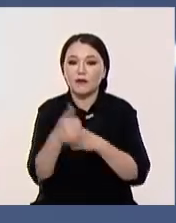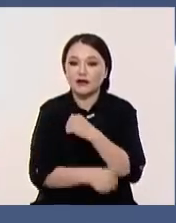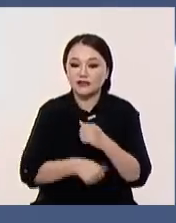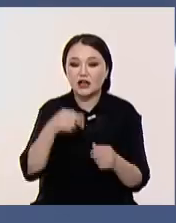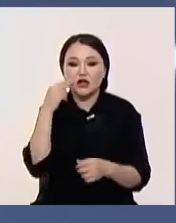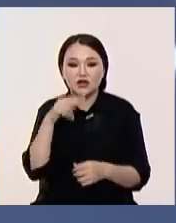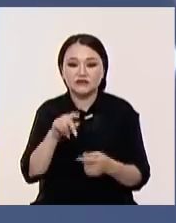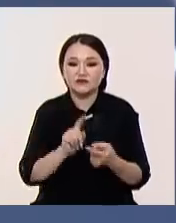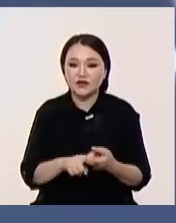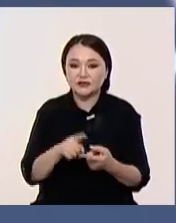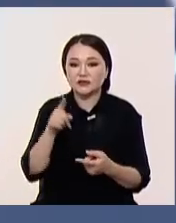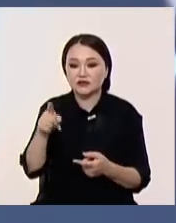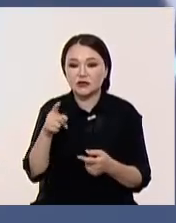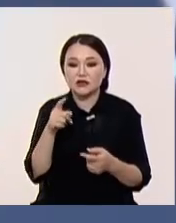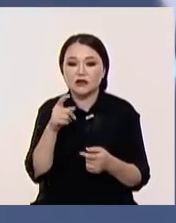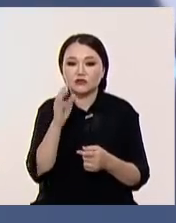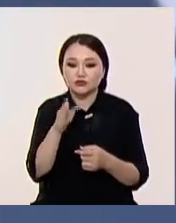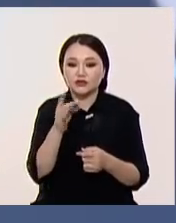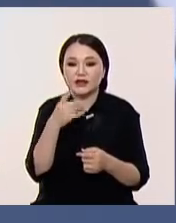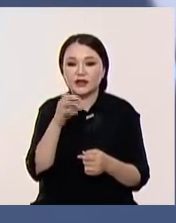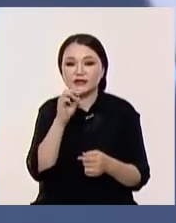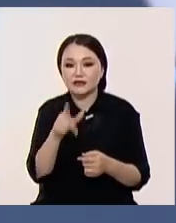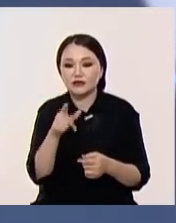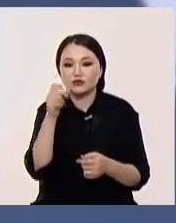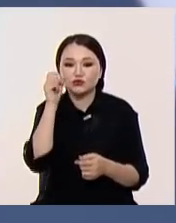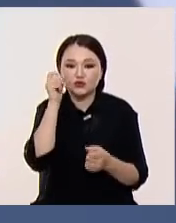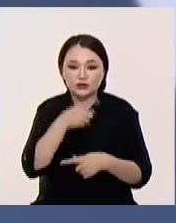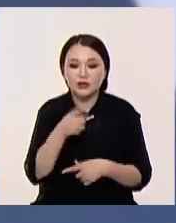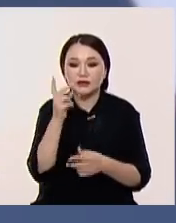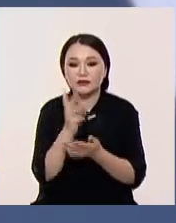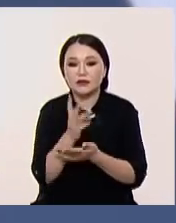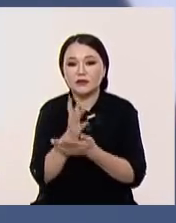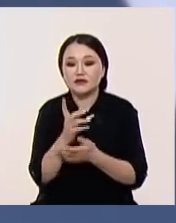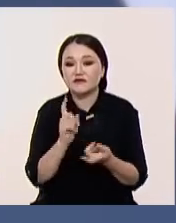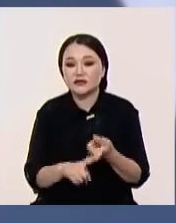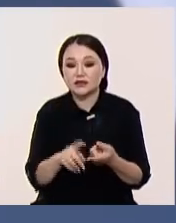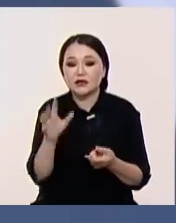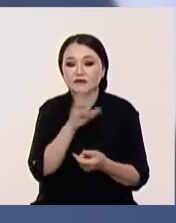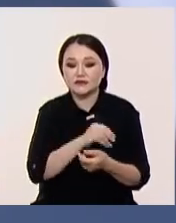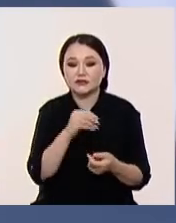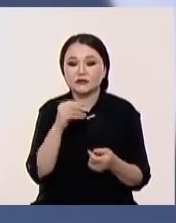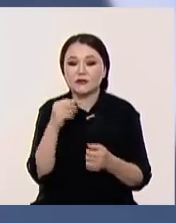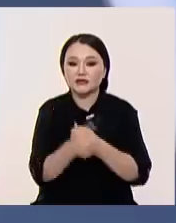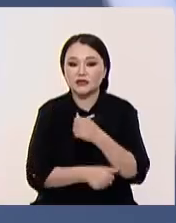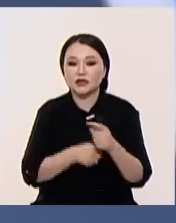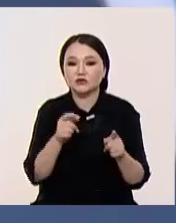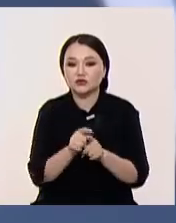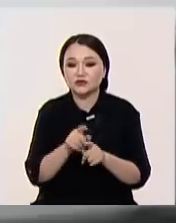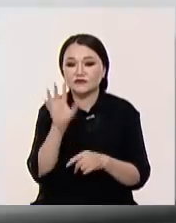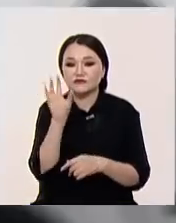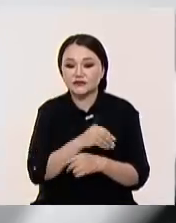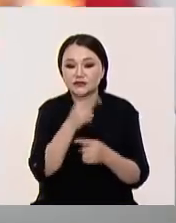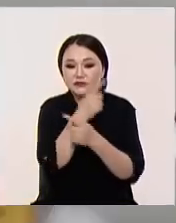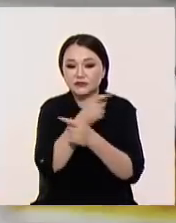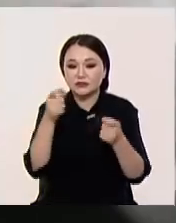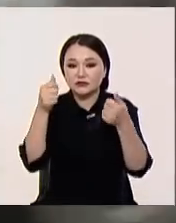материалдардың сапасына қарай бағаланып рейтинг жасалады. Сондай-ақ бұқаралық ақпарат құралдарында жарияланған сыни материалдар да ескерілмек.